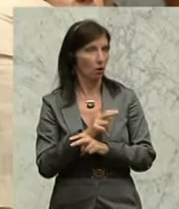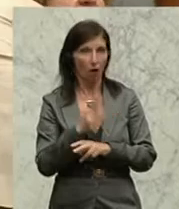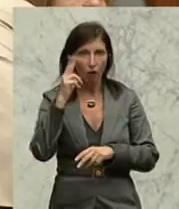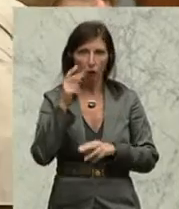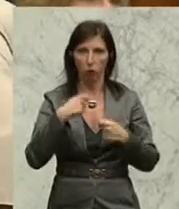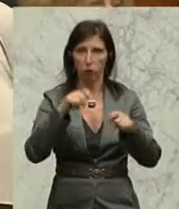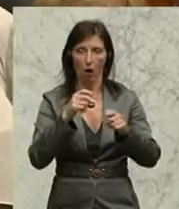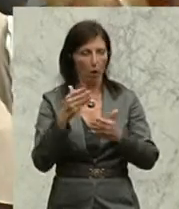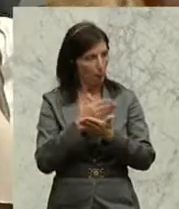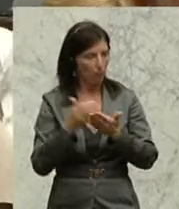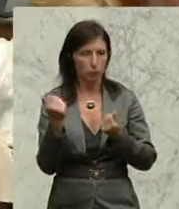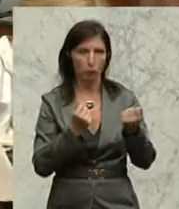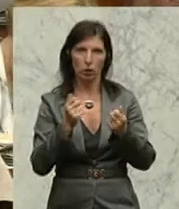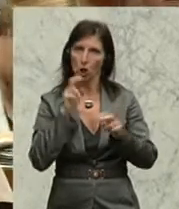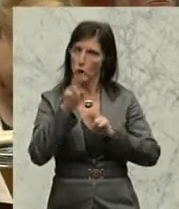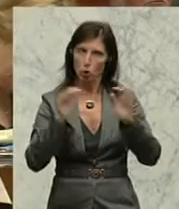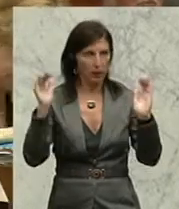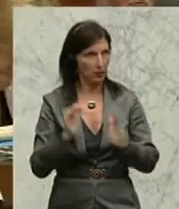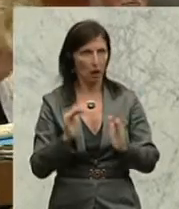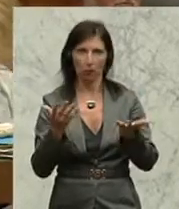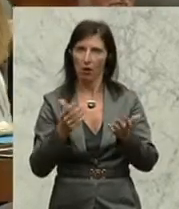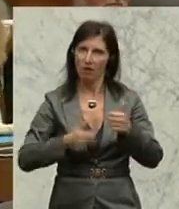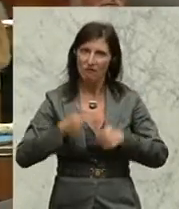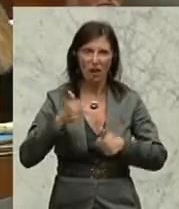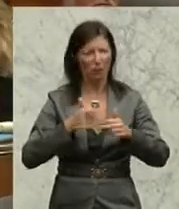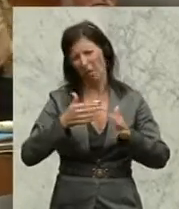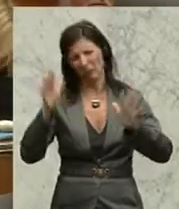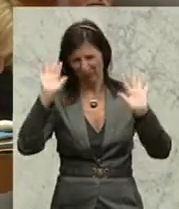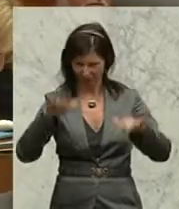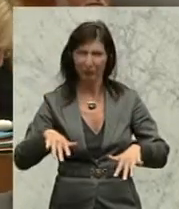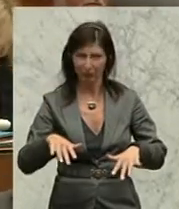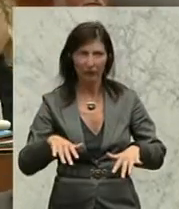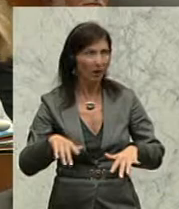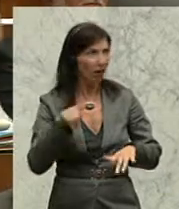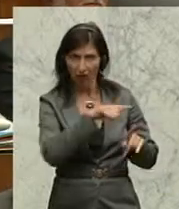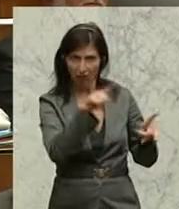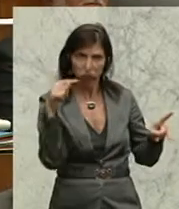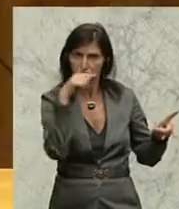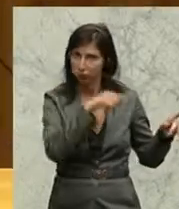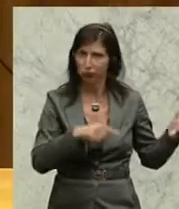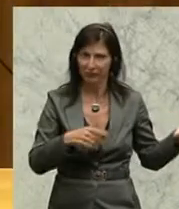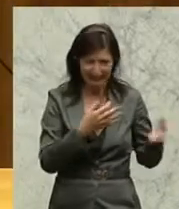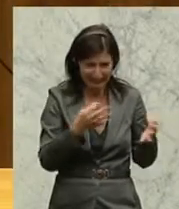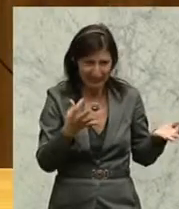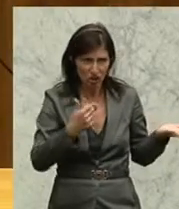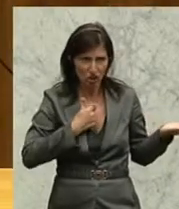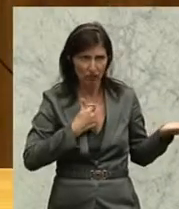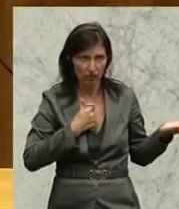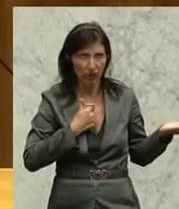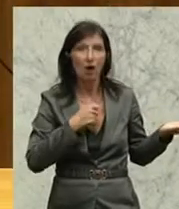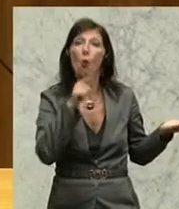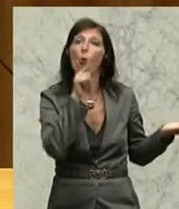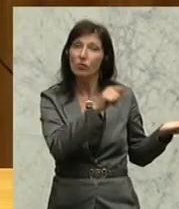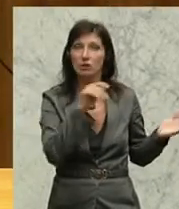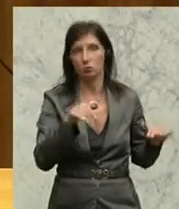bildungspolitik in der steuerfahndung in der wettbewerb sein geld etc da haben sie versagt da haben sie nichts zustande gebracht und über das müssten wir auch hin ich habe